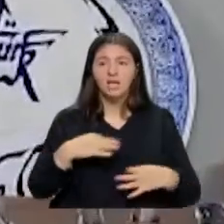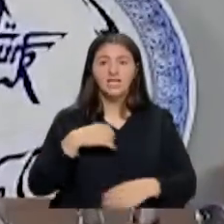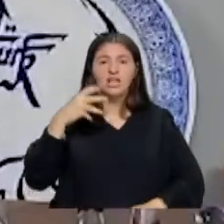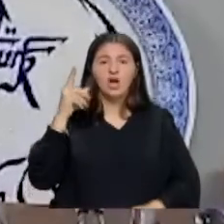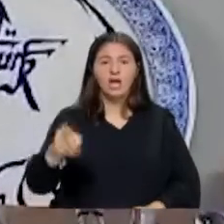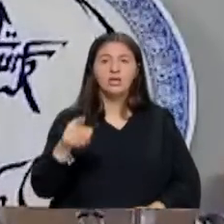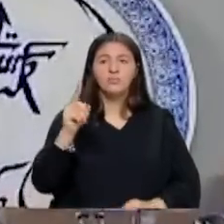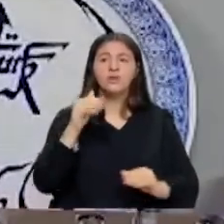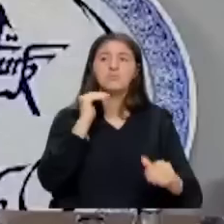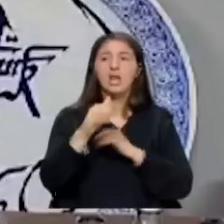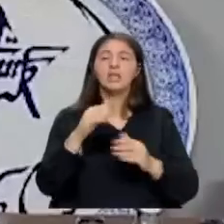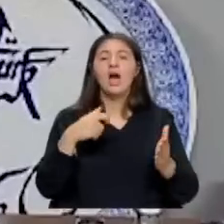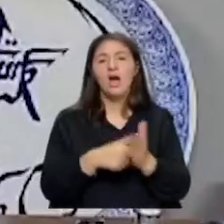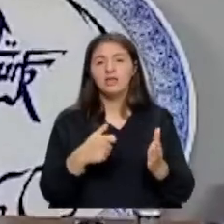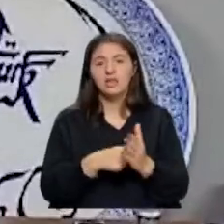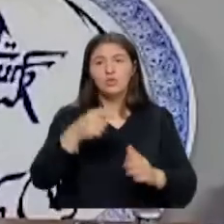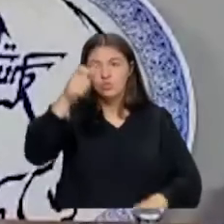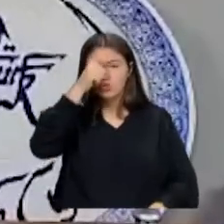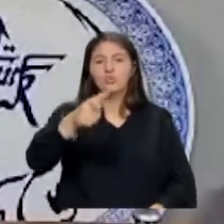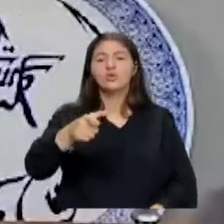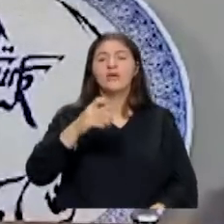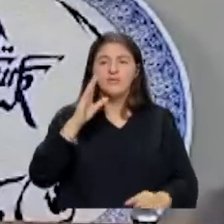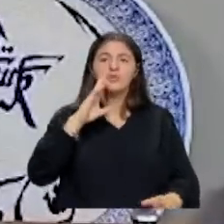Erdoğan bu milletin adı türktür